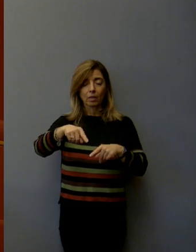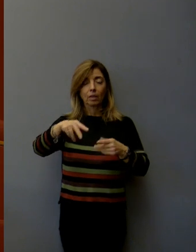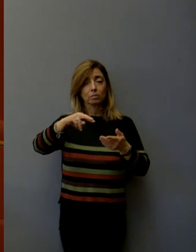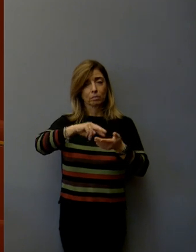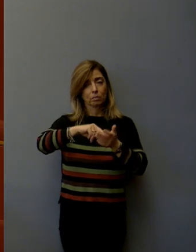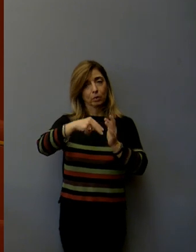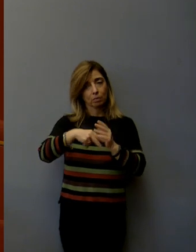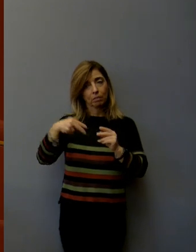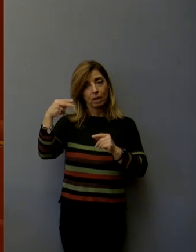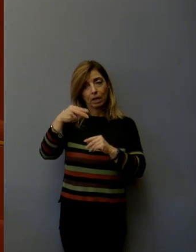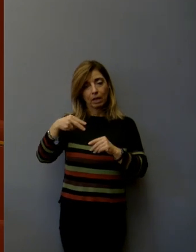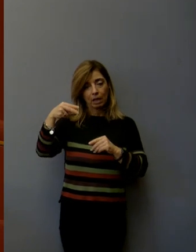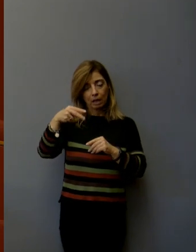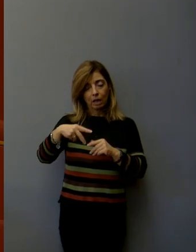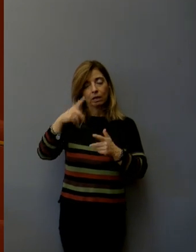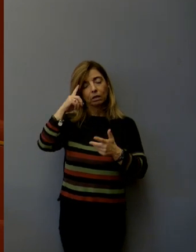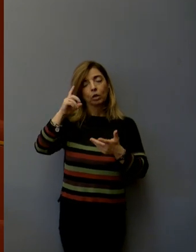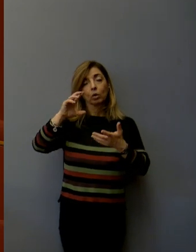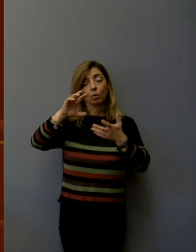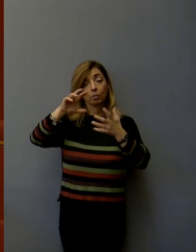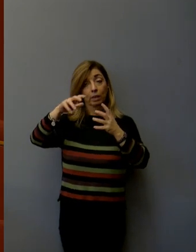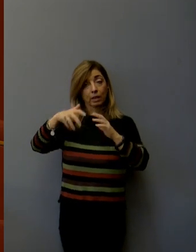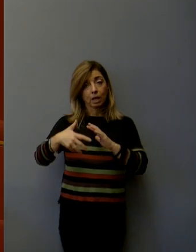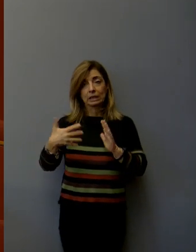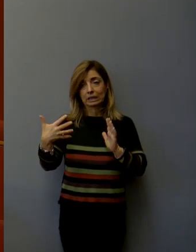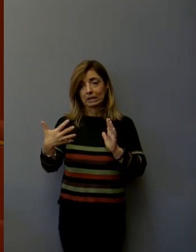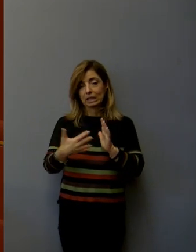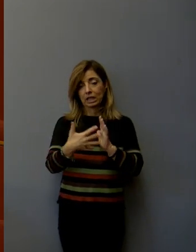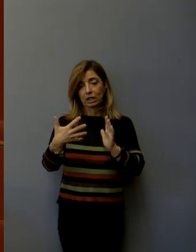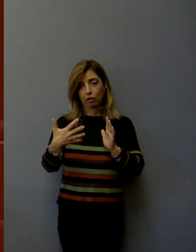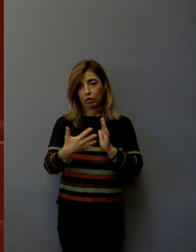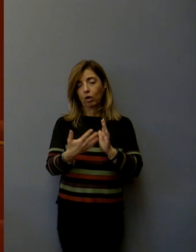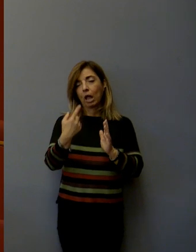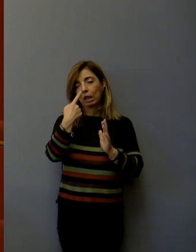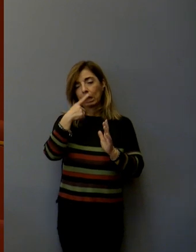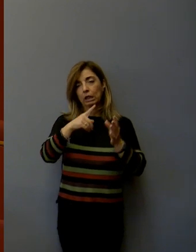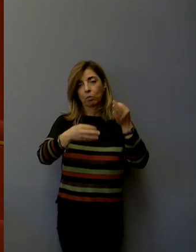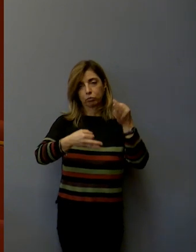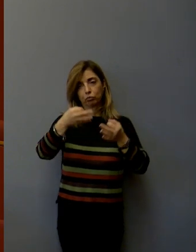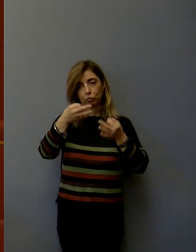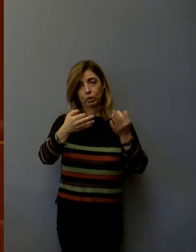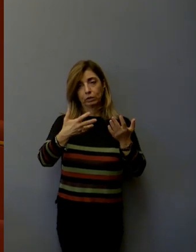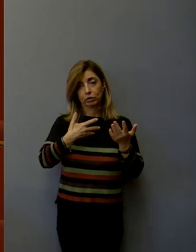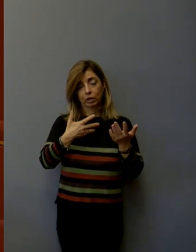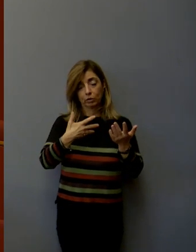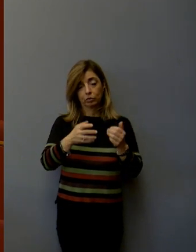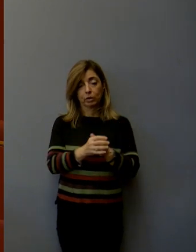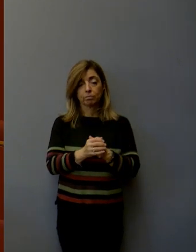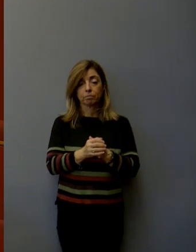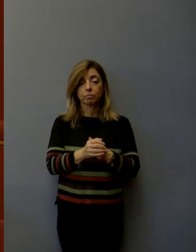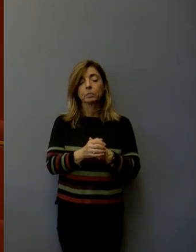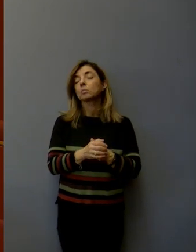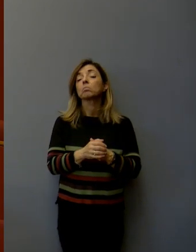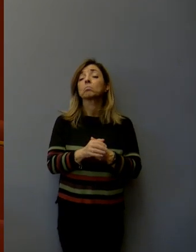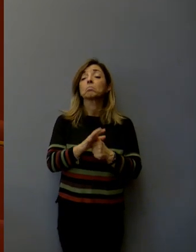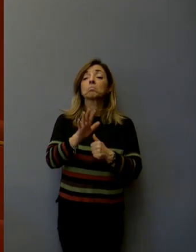state vari problemi tipo anche giudiziario sembrava che comunque in un modo o nell'altro